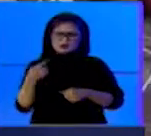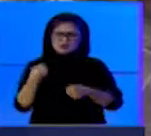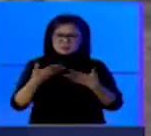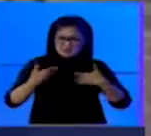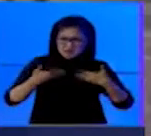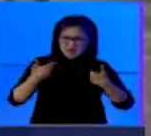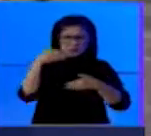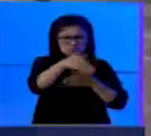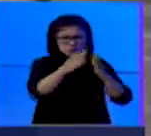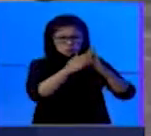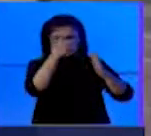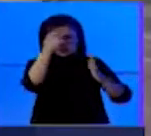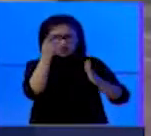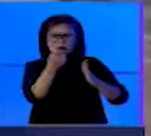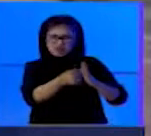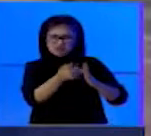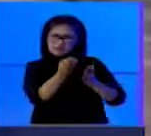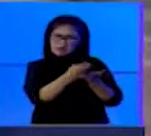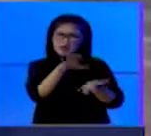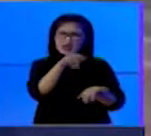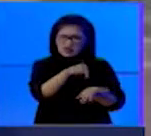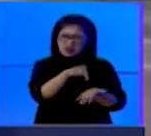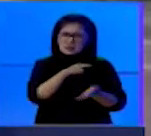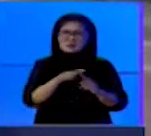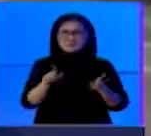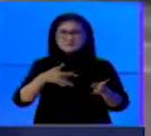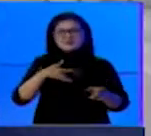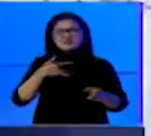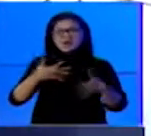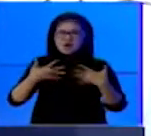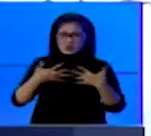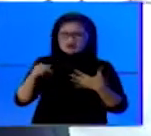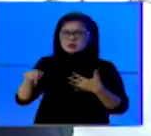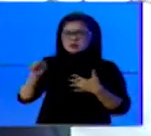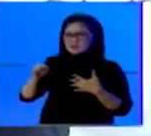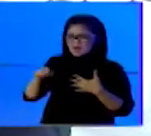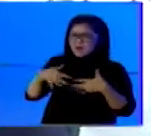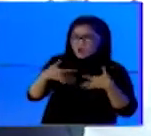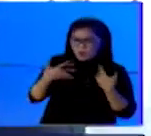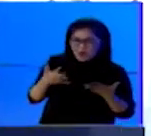di sini gratis? Ya khawatir, soalnya kan langsung ngaruh ke baby. Senang apa? Bisa